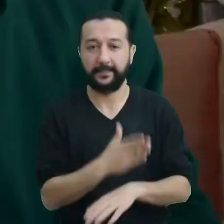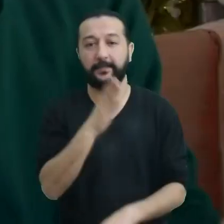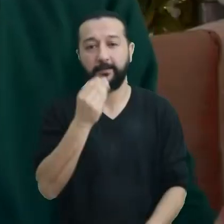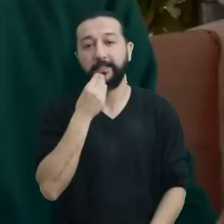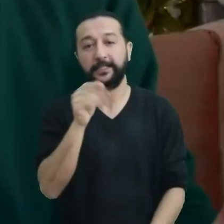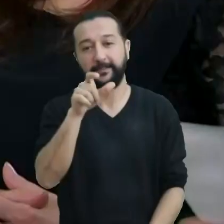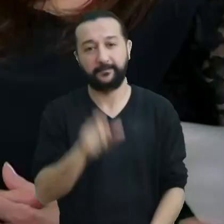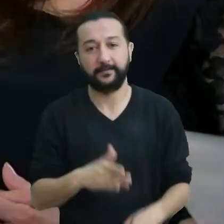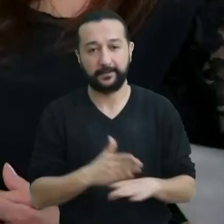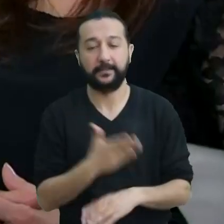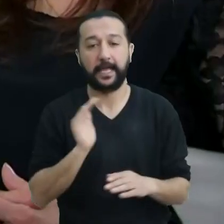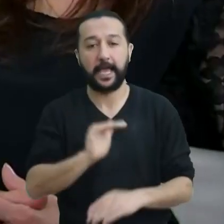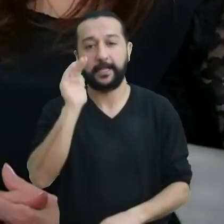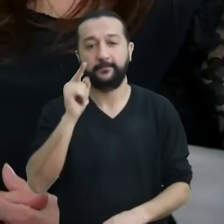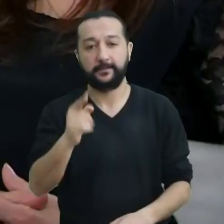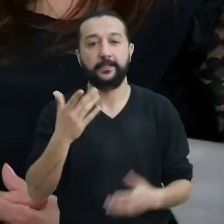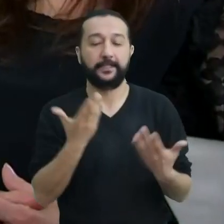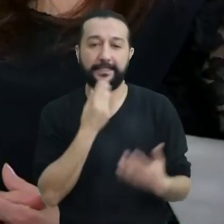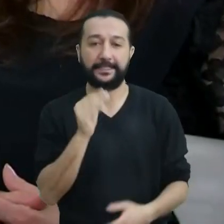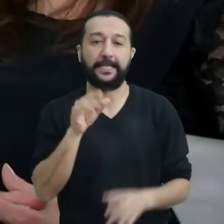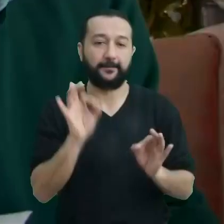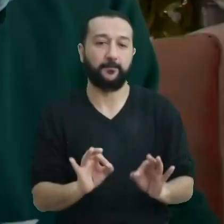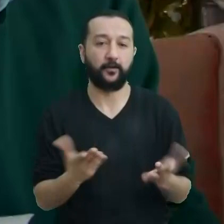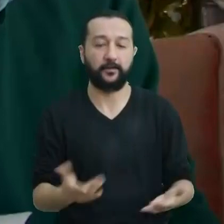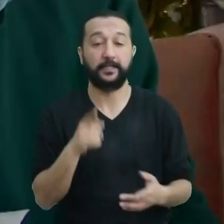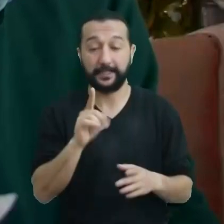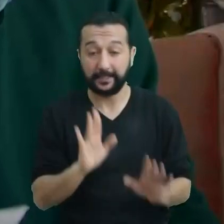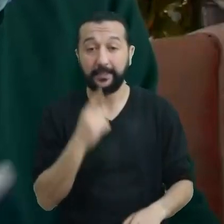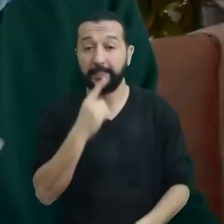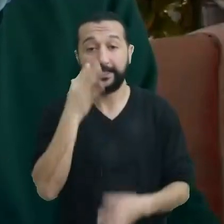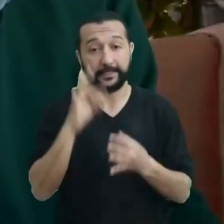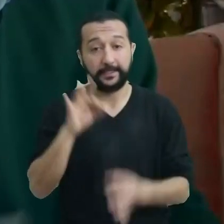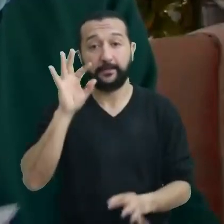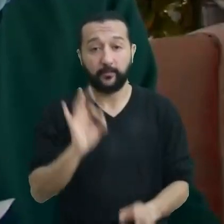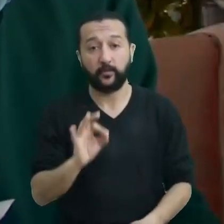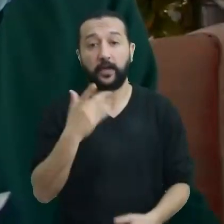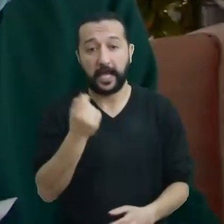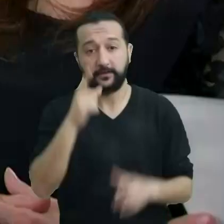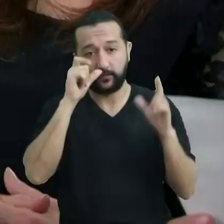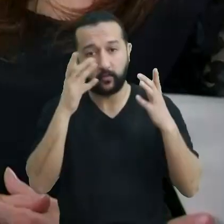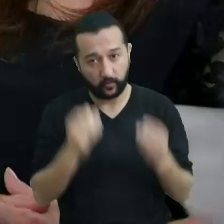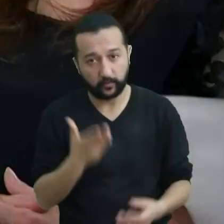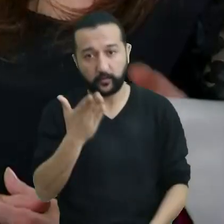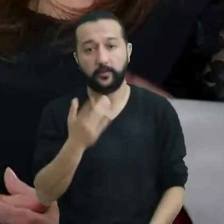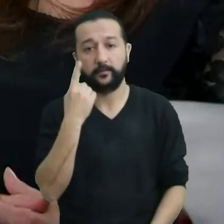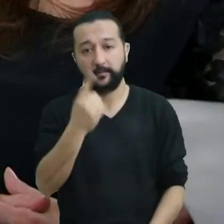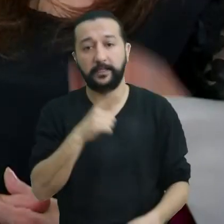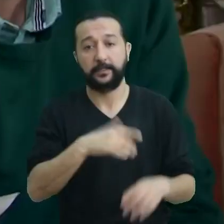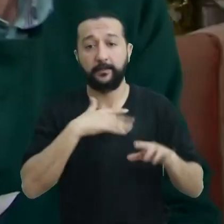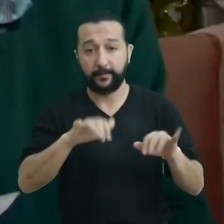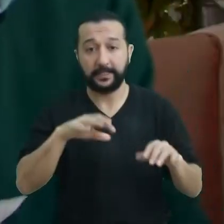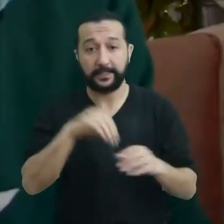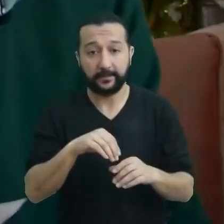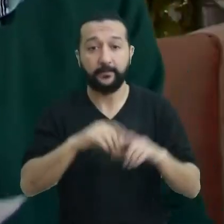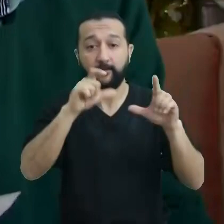çok gençmişsiniz. Hayatımızın baharındaydık o zaman ya. Yalnız yani insanın bu kadar az fotoğrafı olur mu anneşkocuğum? Benim